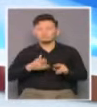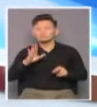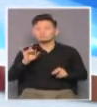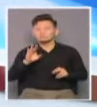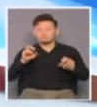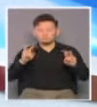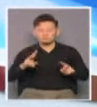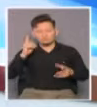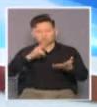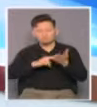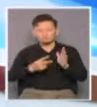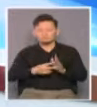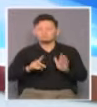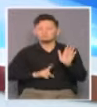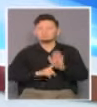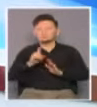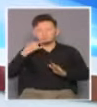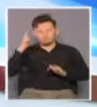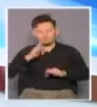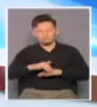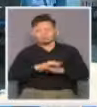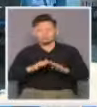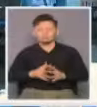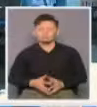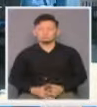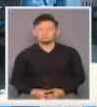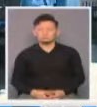проводится с целью популяризации бренда в Казахстане.